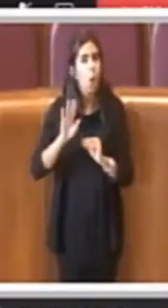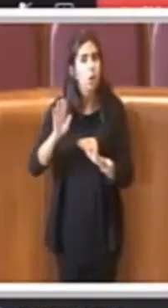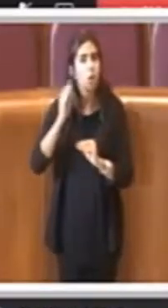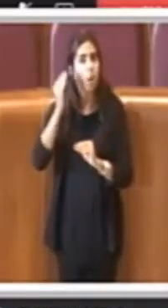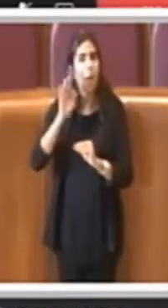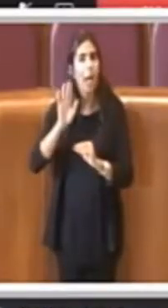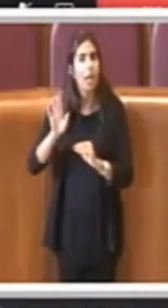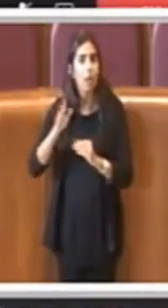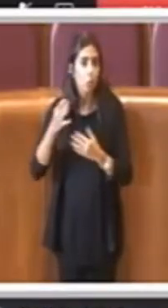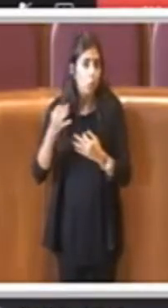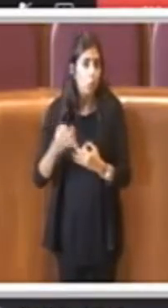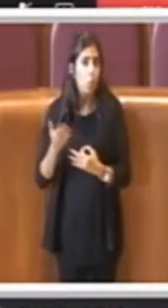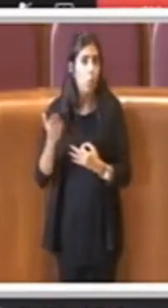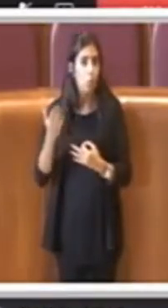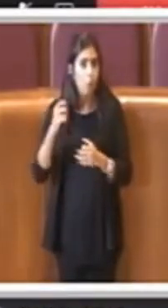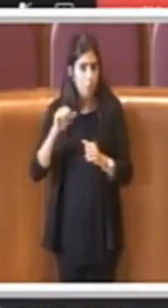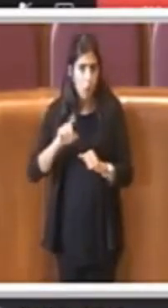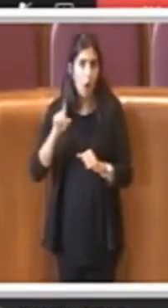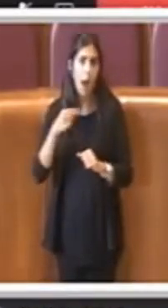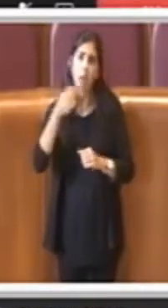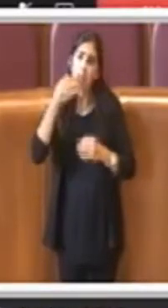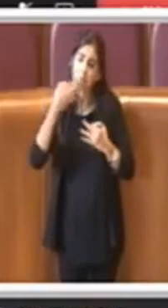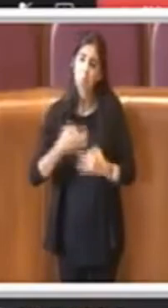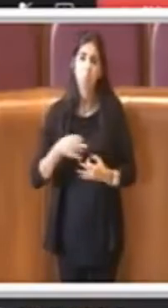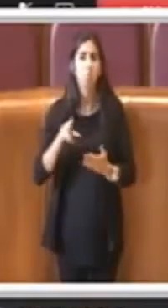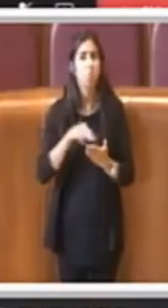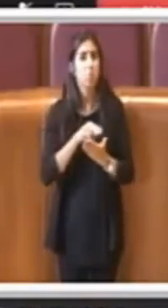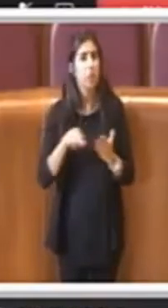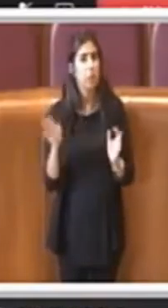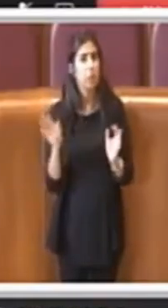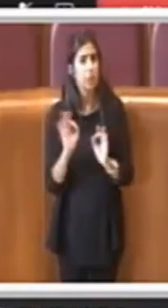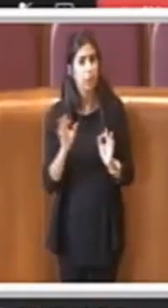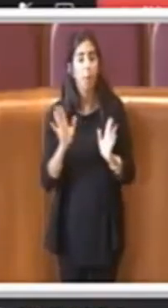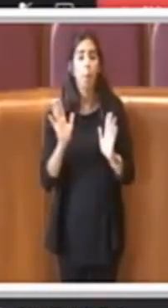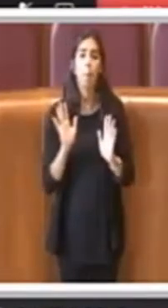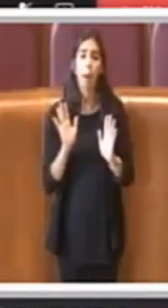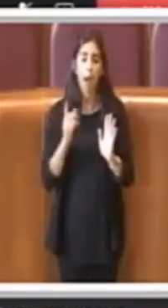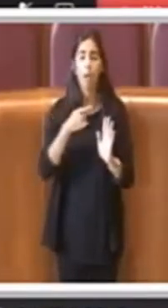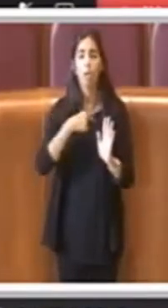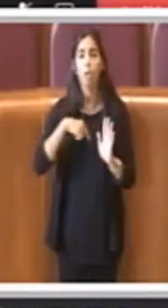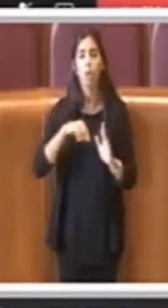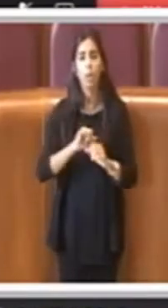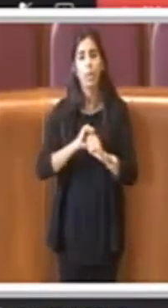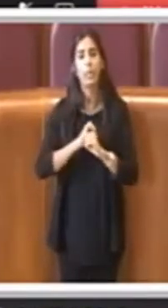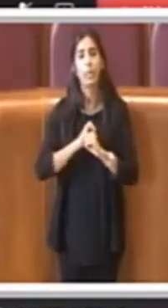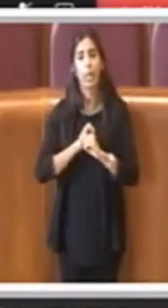che possono anche decidere di non votare, ma da questo punto di vista noi riteniamo che